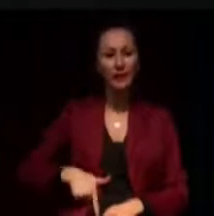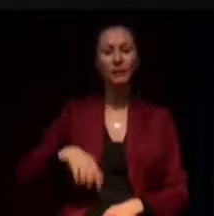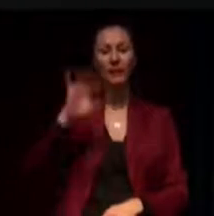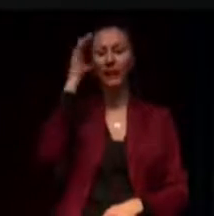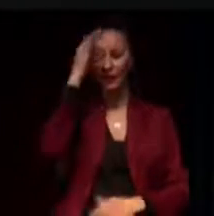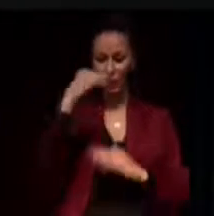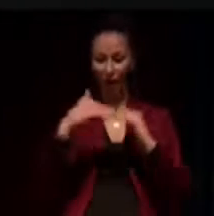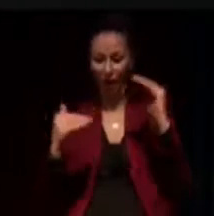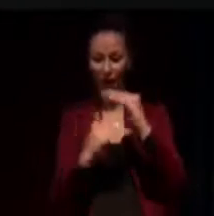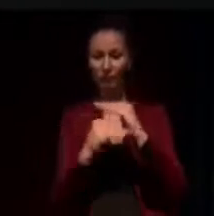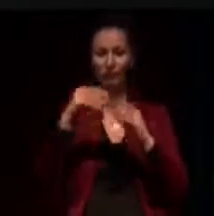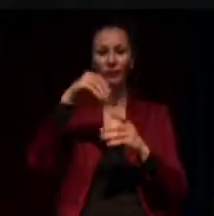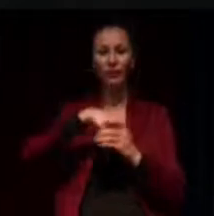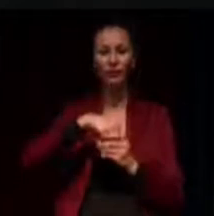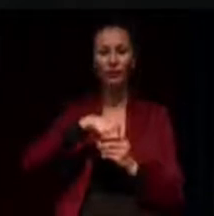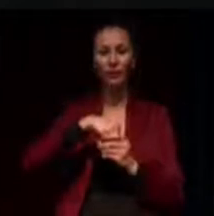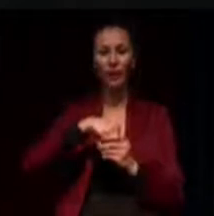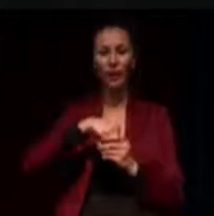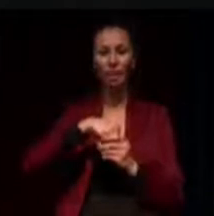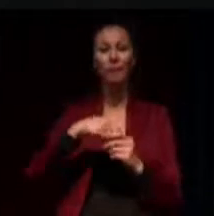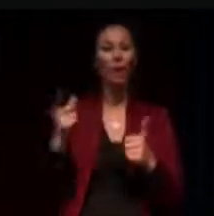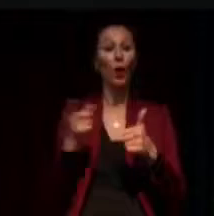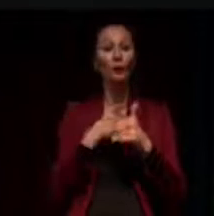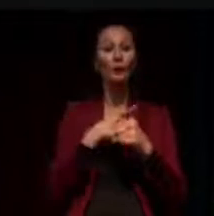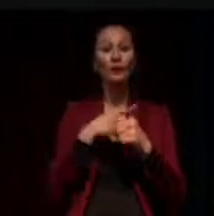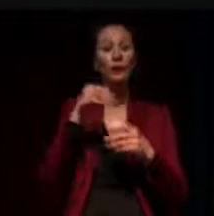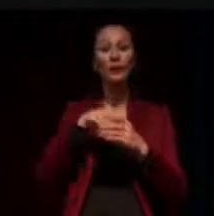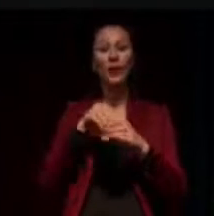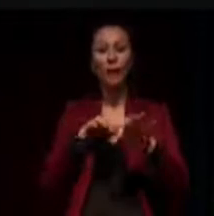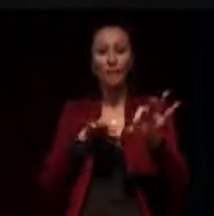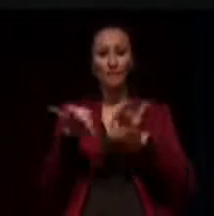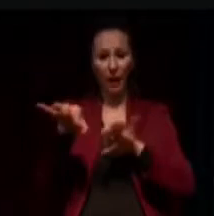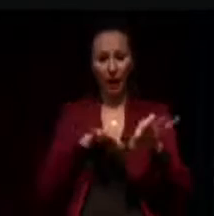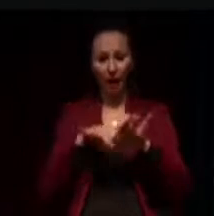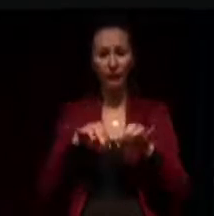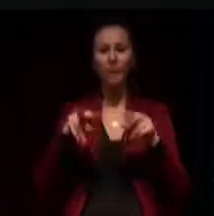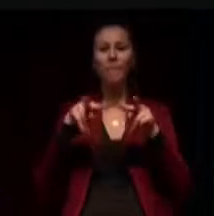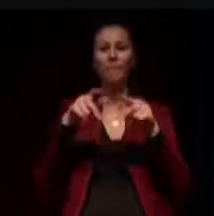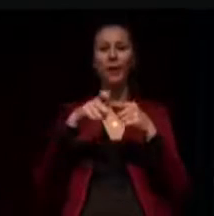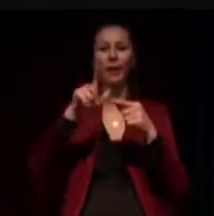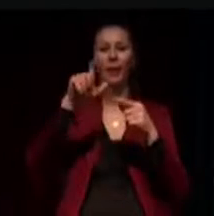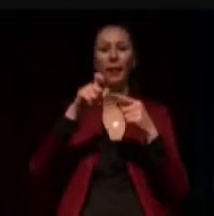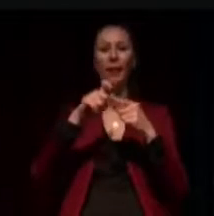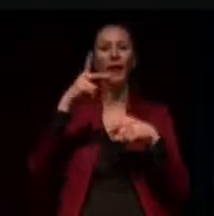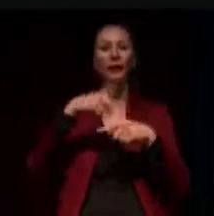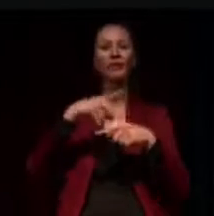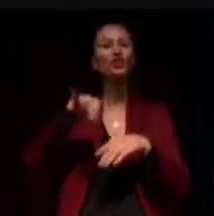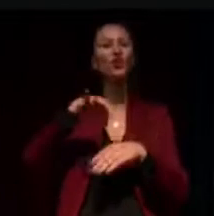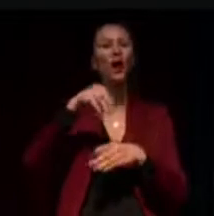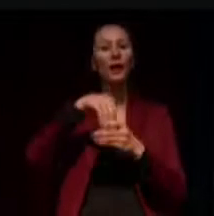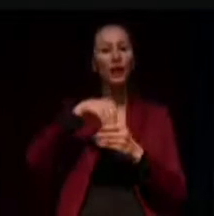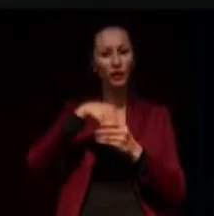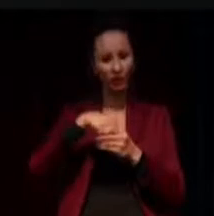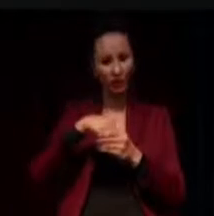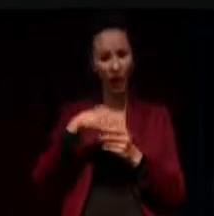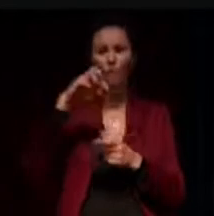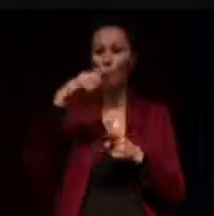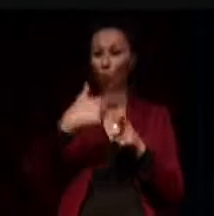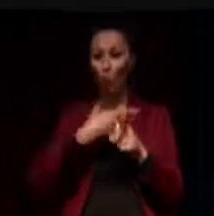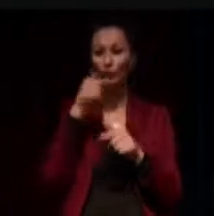Yeşilalt Yapı Stratejisi'nin öncelikli eylem planı içinde yer alan bu Melez Çayı ve çevresi kentin ekolojik omurgası haline getirecek